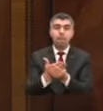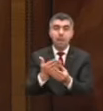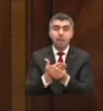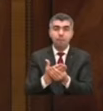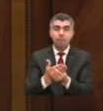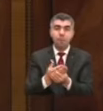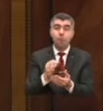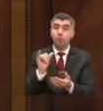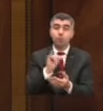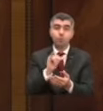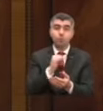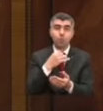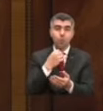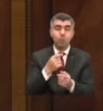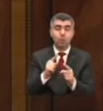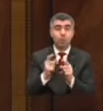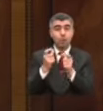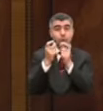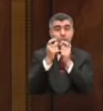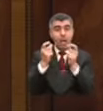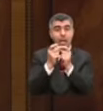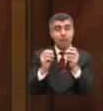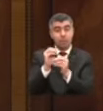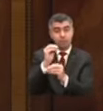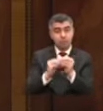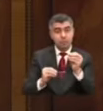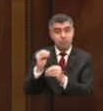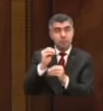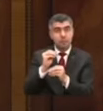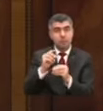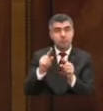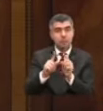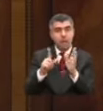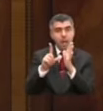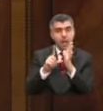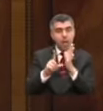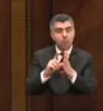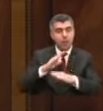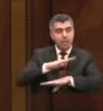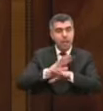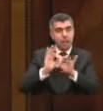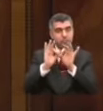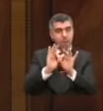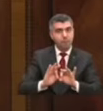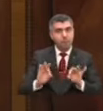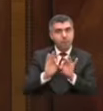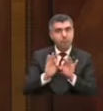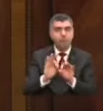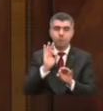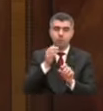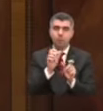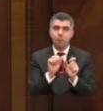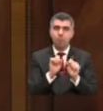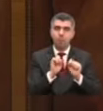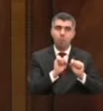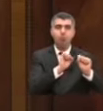الغلاء الا كان شي شركه كتجاوز القانون البلاد هنا الدوله هنا والحكومه هنا باش تواجه